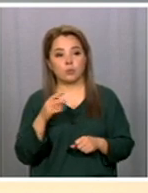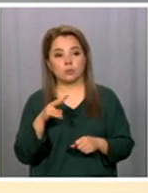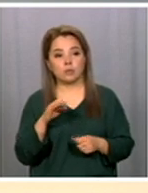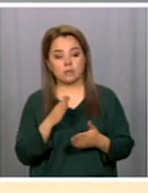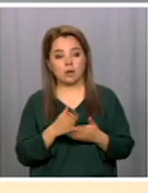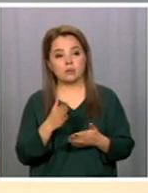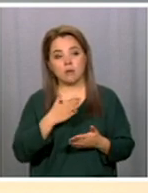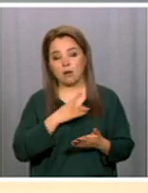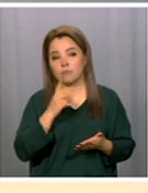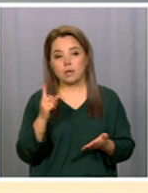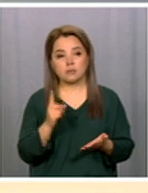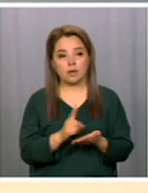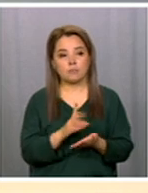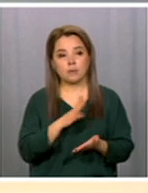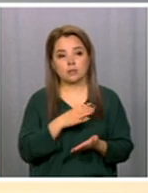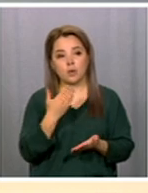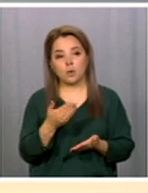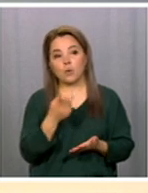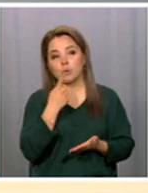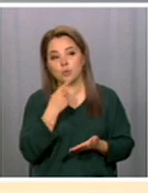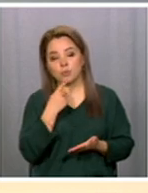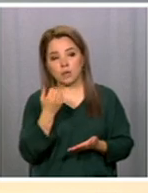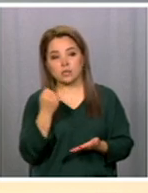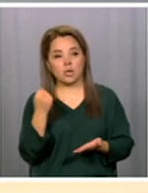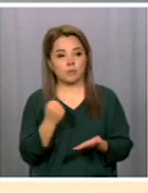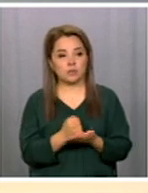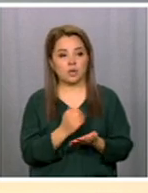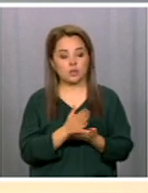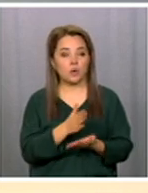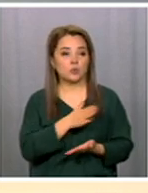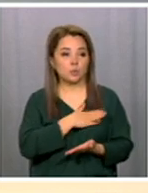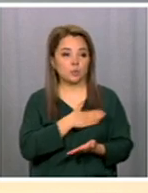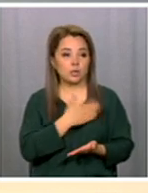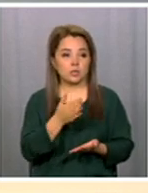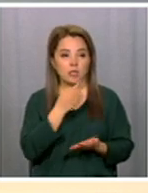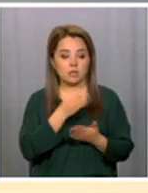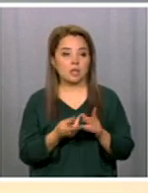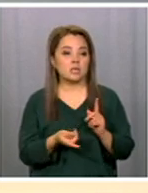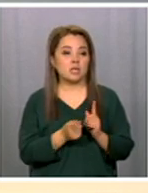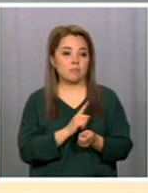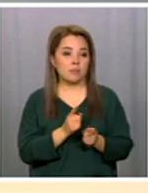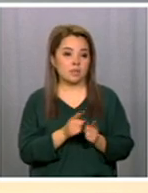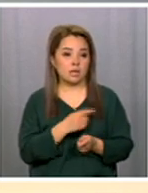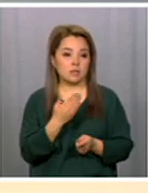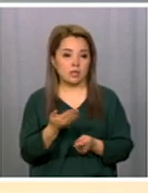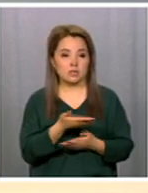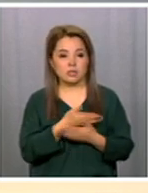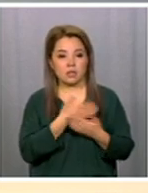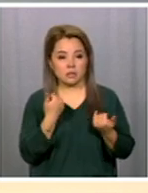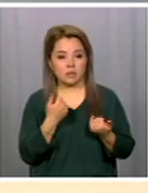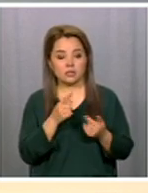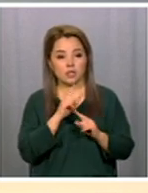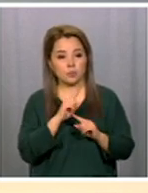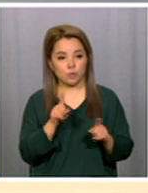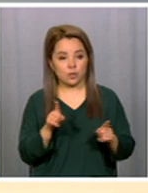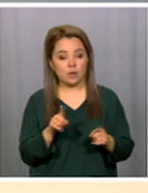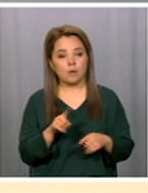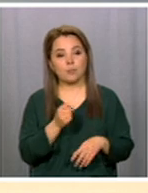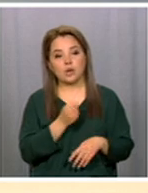Я обязан был кровью запечатлеть в душах. Изменнику нет и не будет